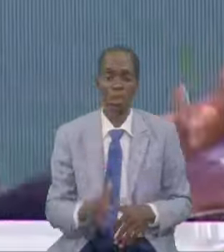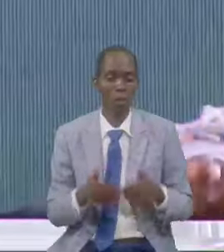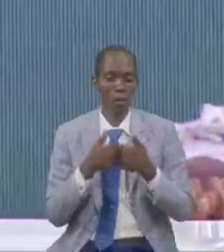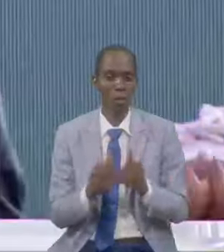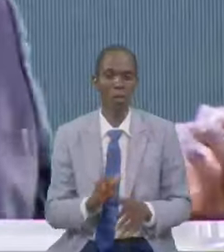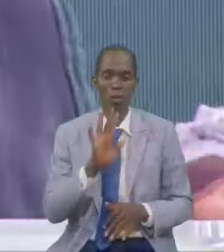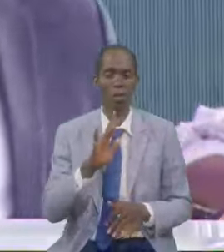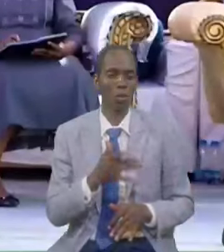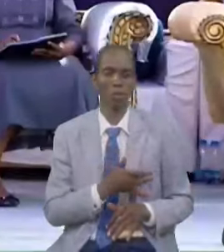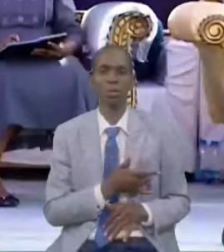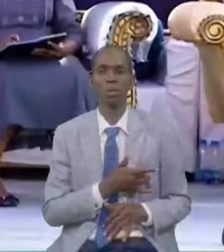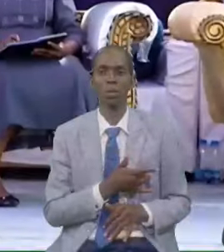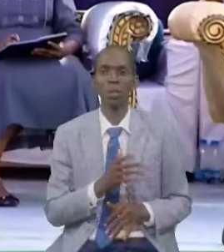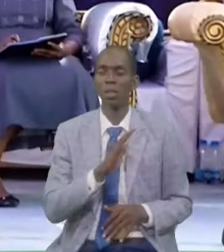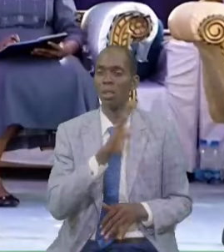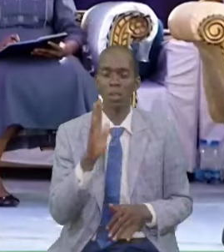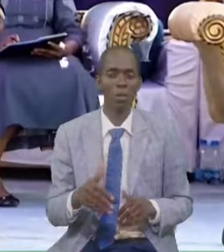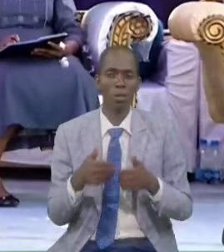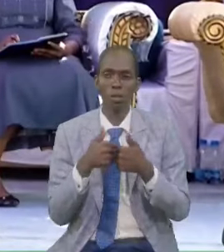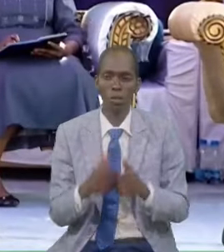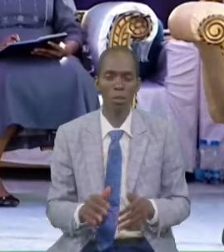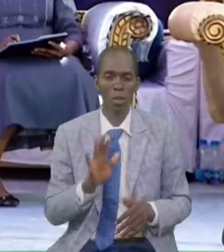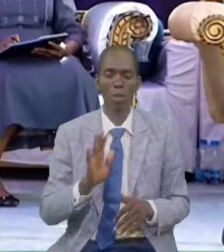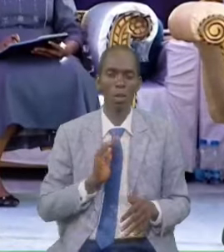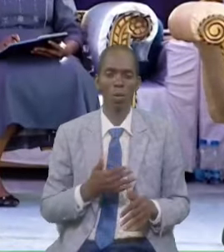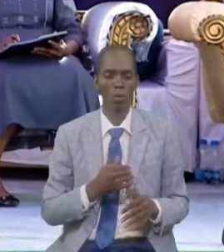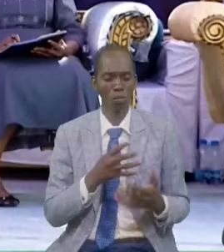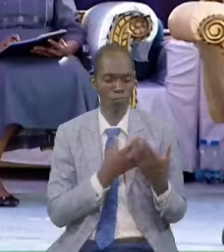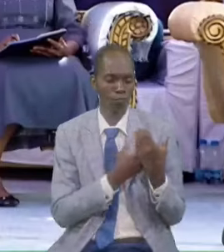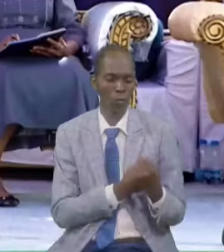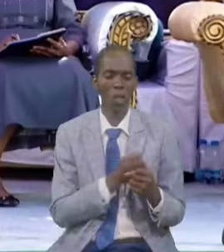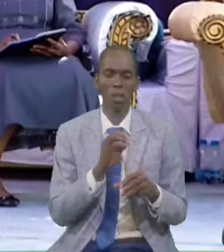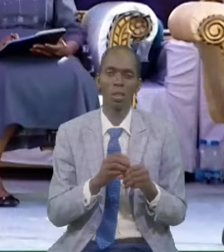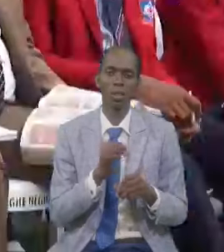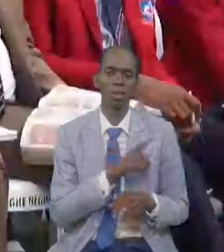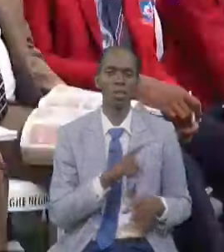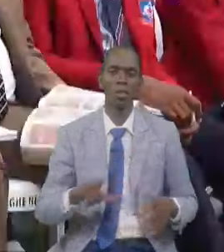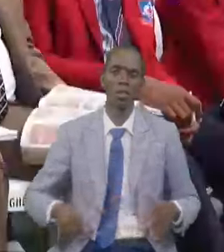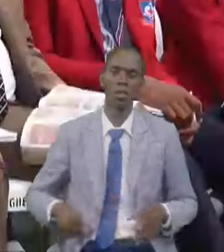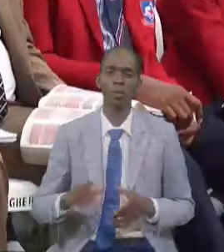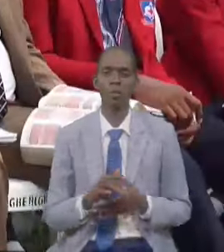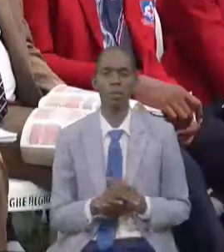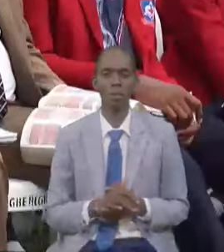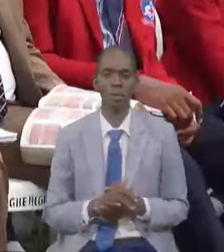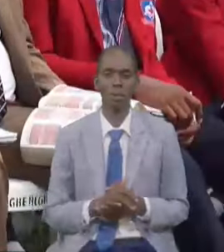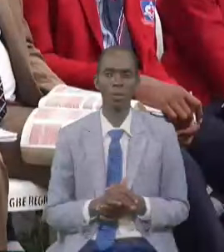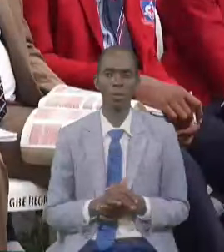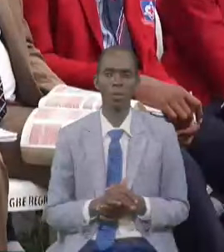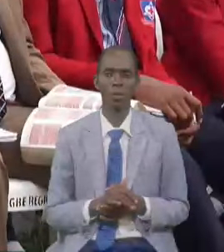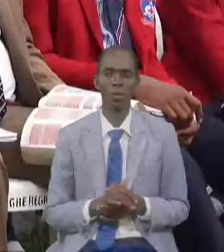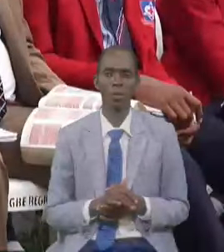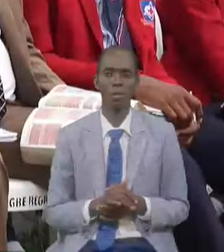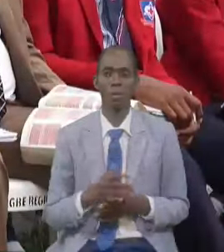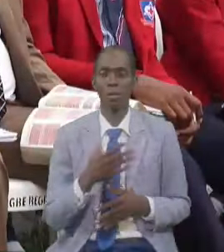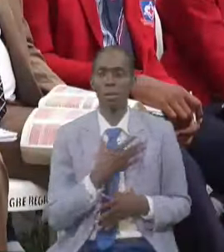ఒప్పుకోలు కోల్పోకండి. Never lose our confidence in the Lord. ఎప్పుడు కూడా ప్రభువులో మానసిక స్థైర్యాన్ని కోల్పోకండి. And each